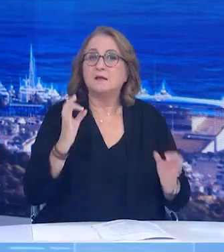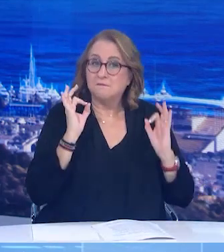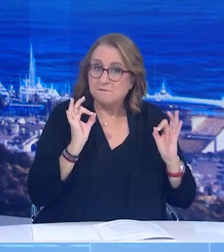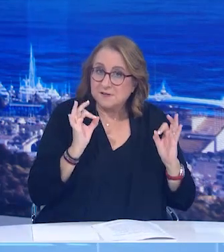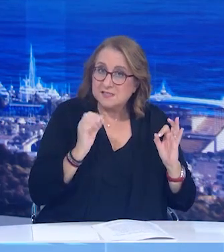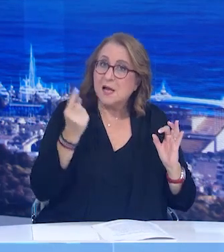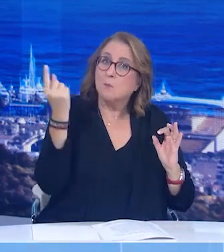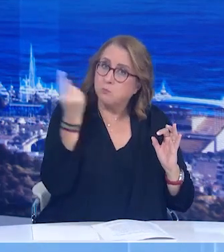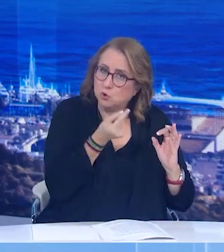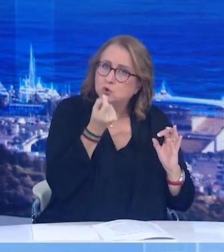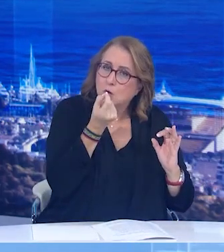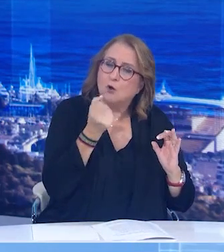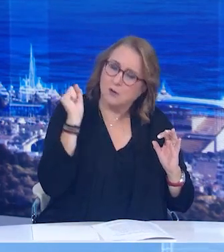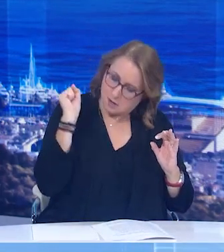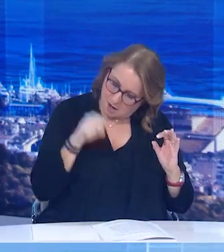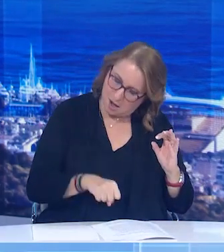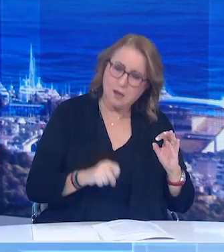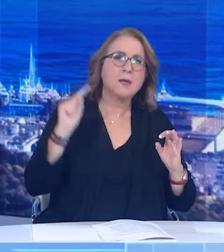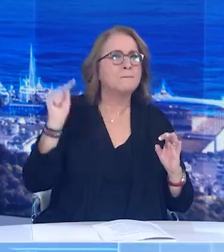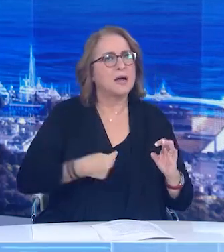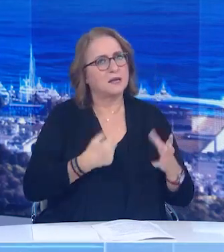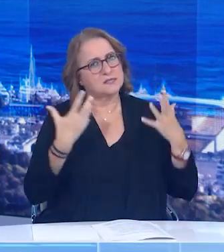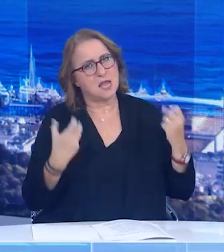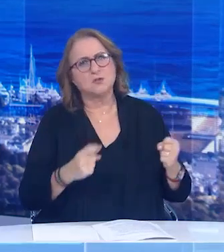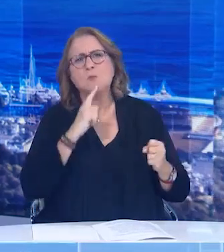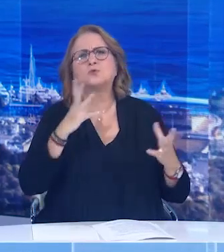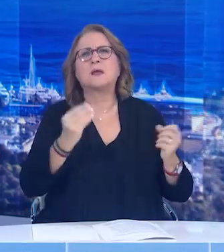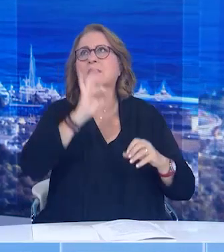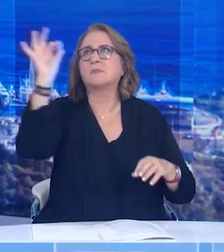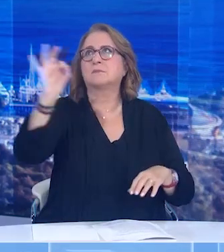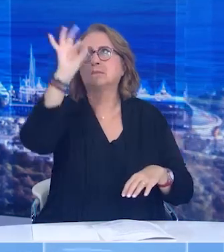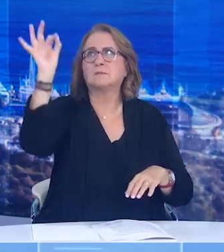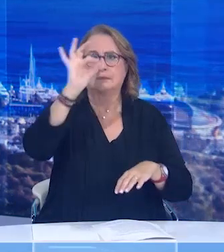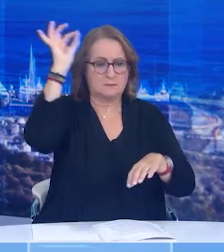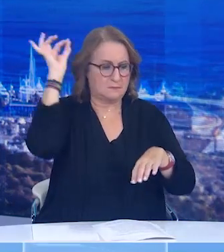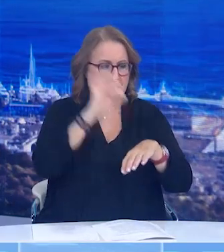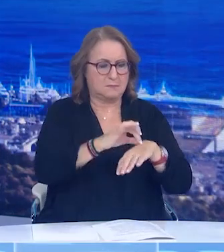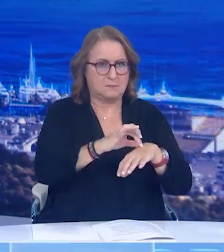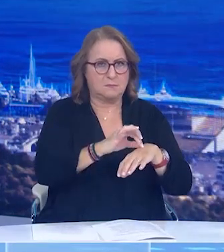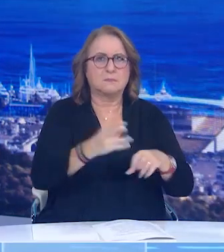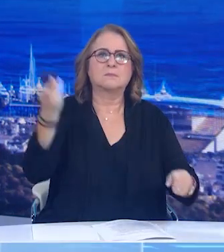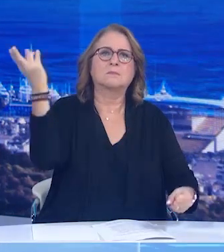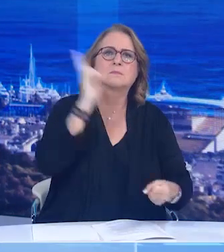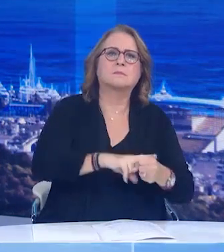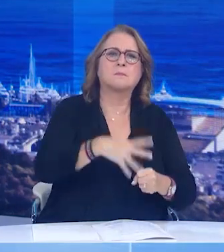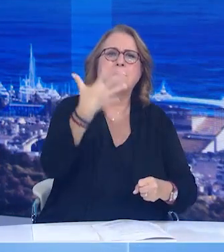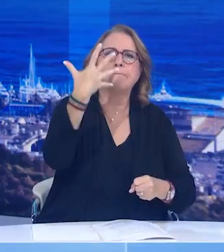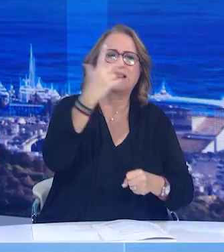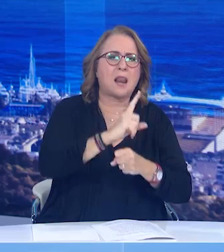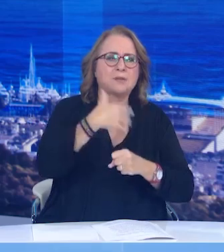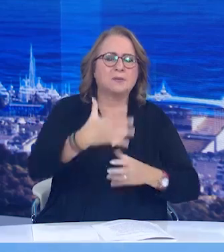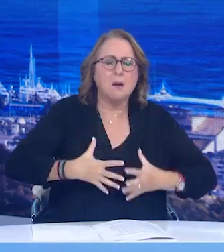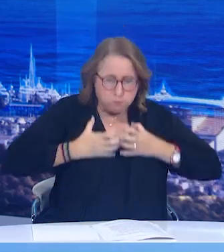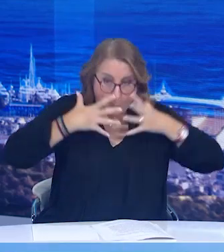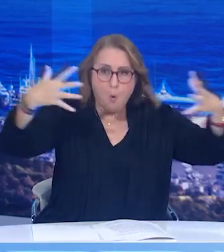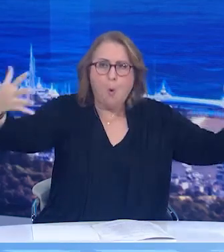πολύ μικρό ποσοστό μπορεί να συμβαίνουν καθημερινά στη ζωή μας. Μπορεί να μας τσιμπήσει μια σφίκα ενώ είμαστε τελείως υγιείς και να πεθάνουμε μετά από 5 λεπτά από αναφυλακτικό σοκ. Μπορεί να βγούμε